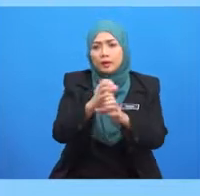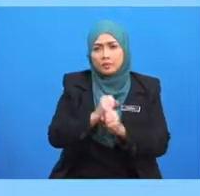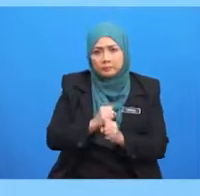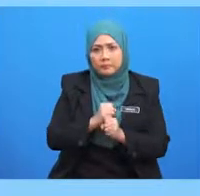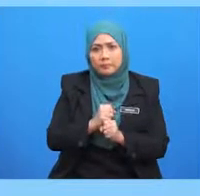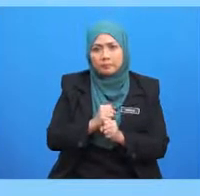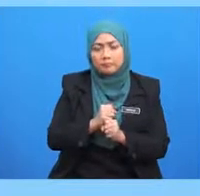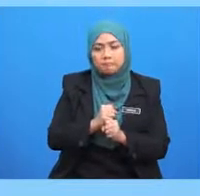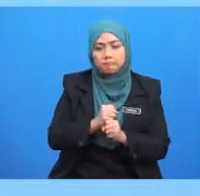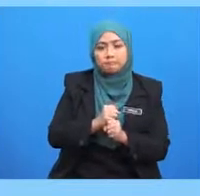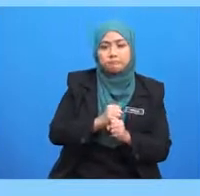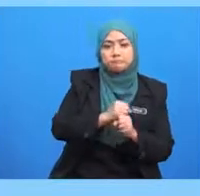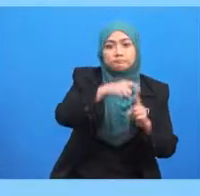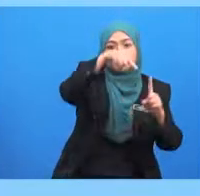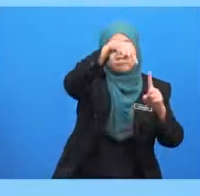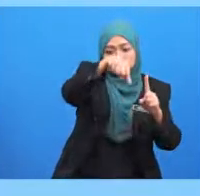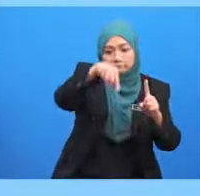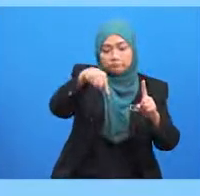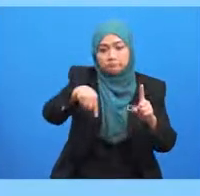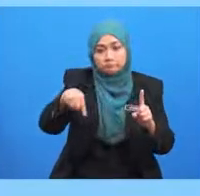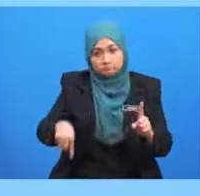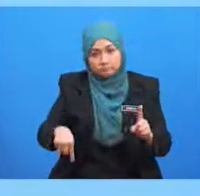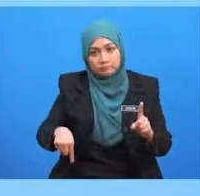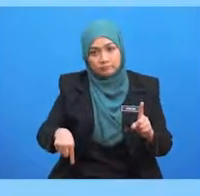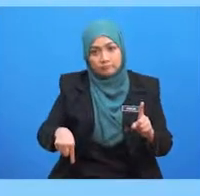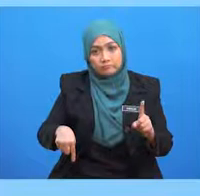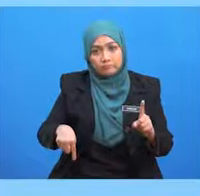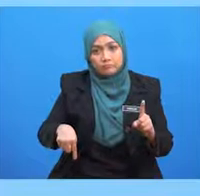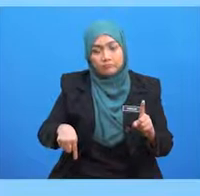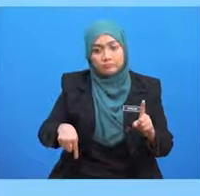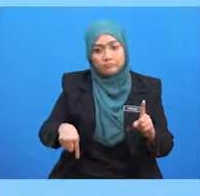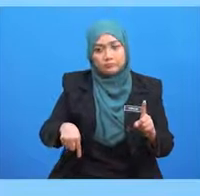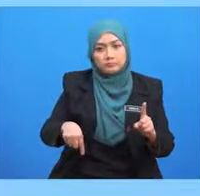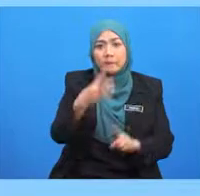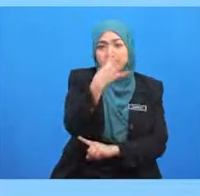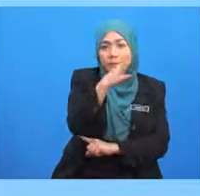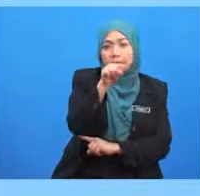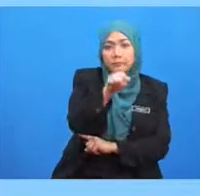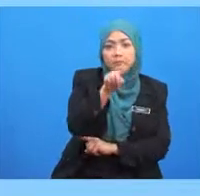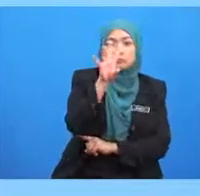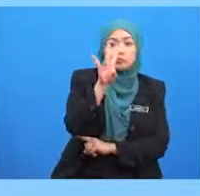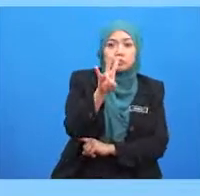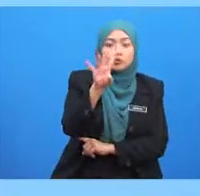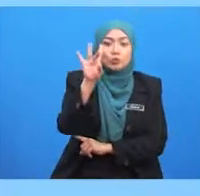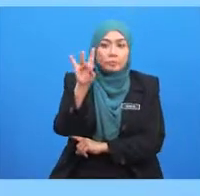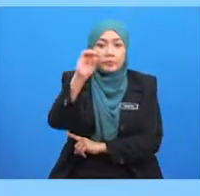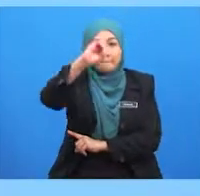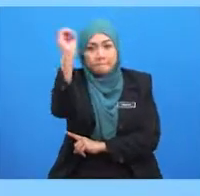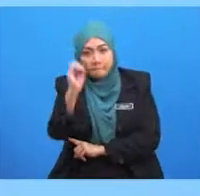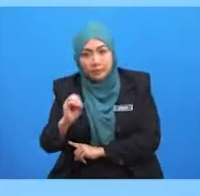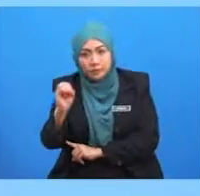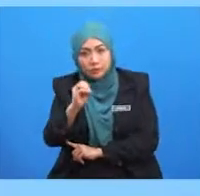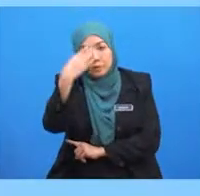penurunan bilangan murid sebanyak 14 perpuluhan 7 800